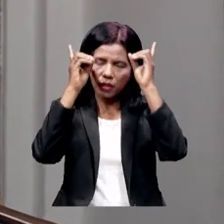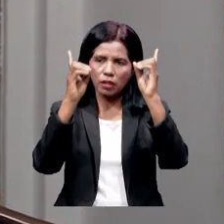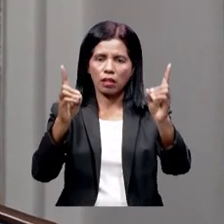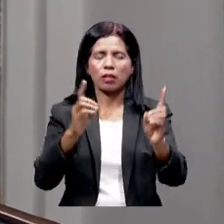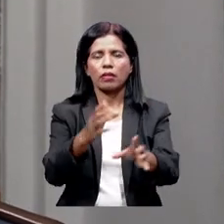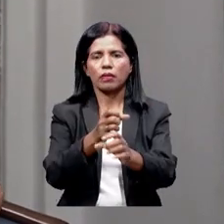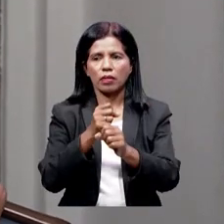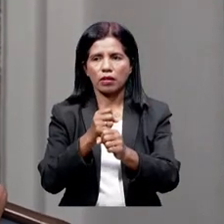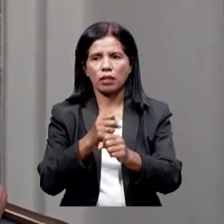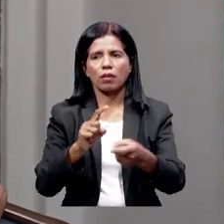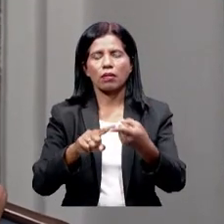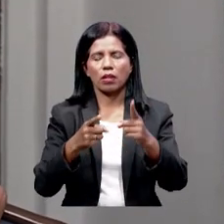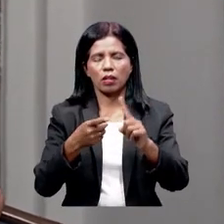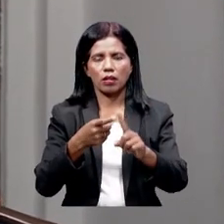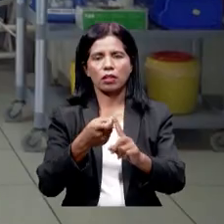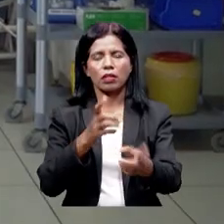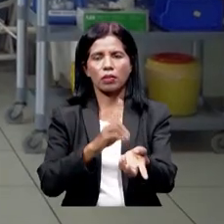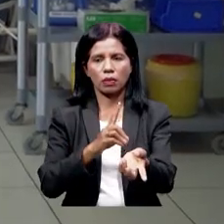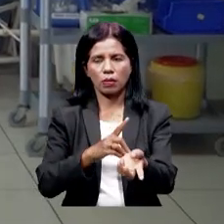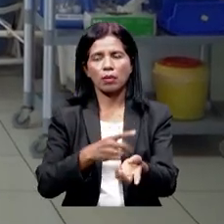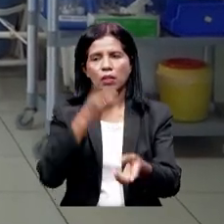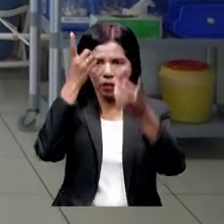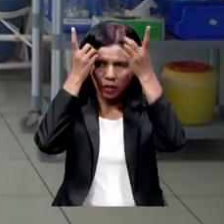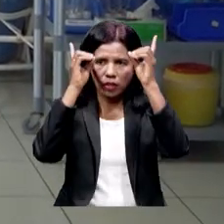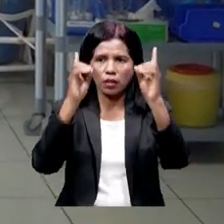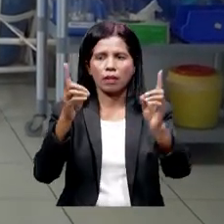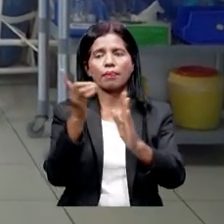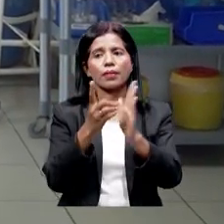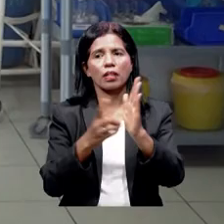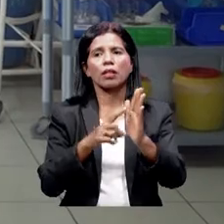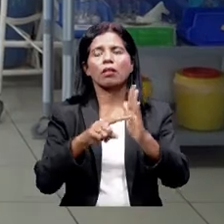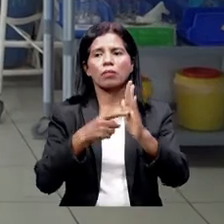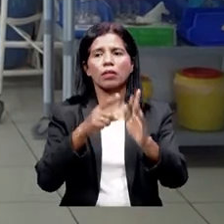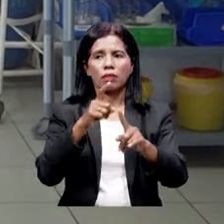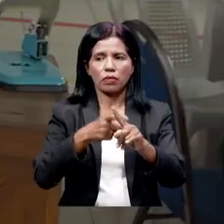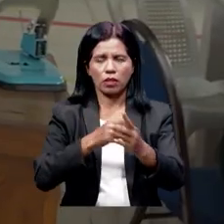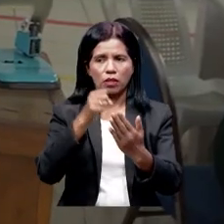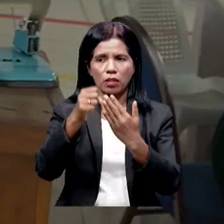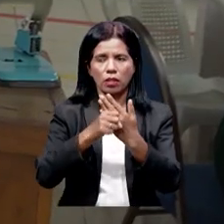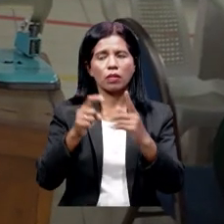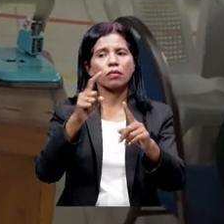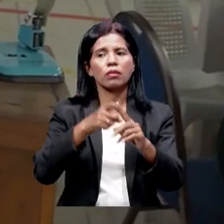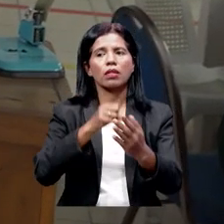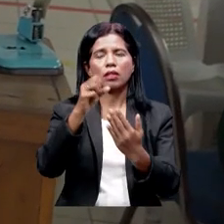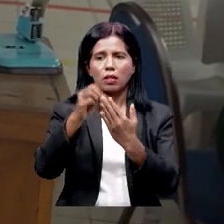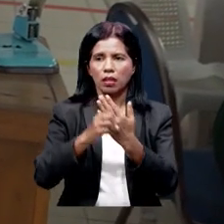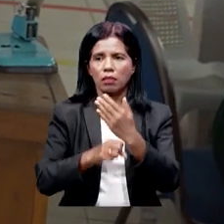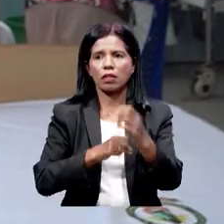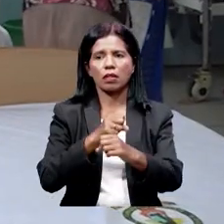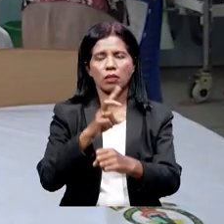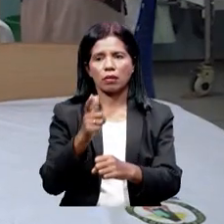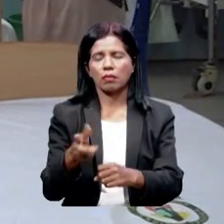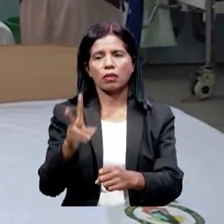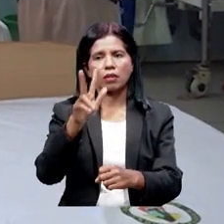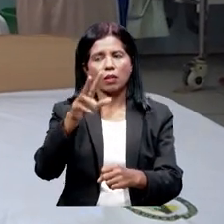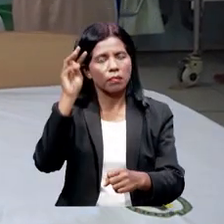fotine, kolega ser husi junta medica ma fote. Tuir dadu sahuhu si fulan zaneiru to setembru tina rihun ruaru nulu resin tolu,